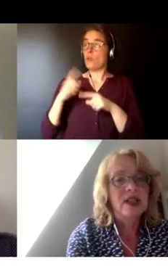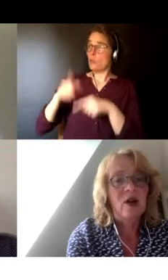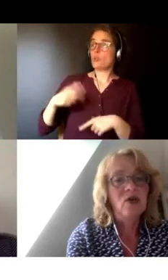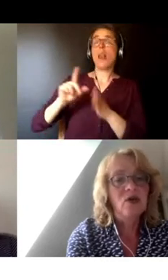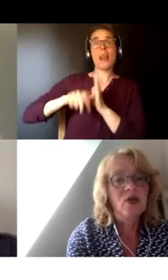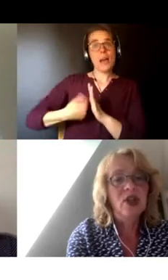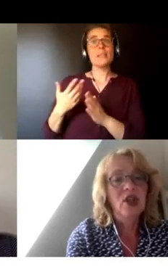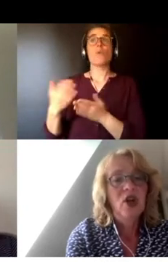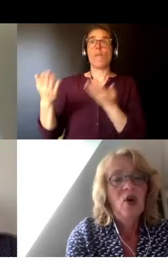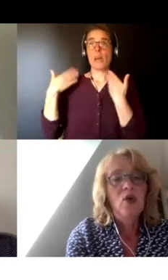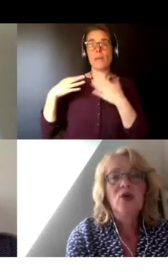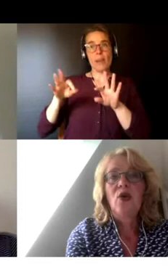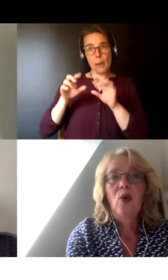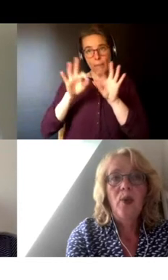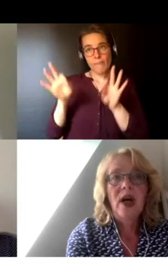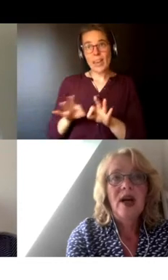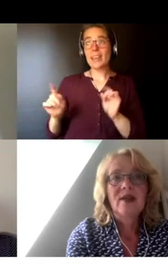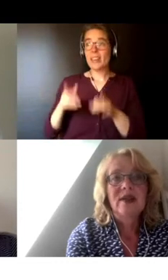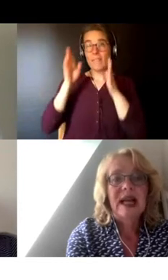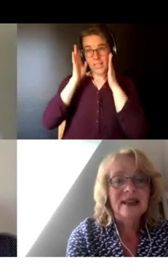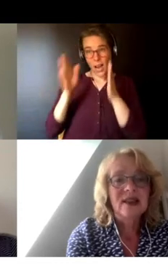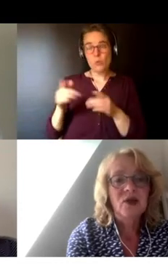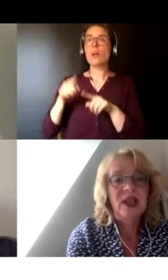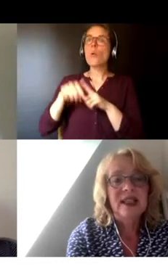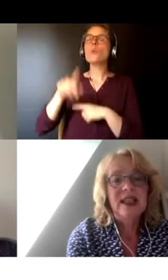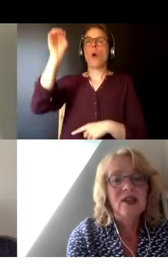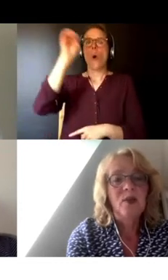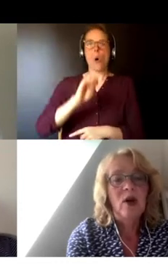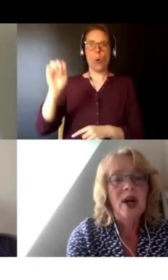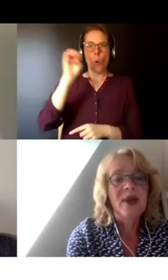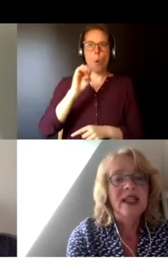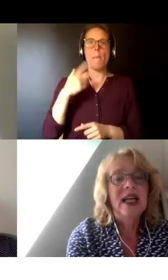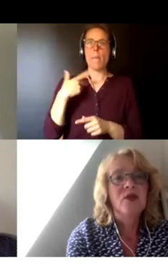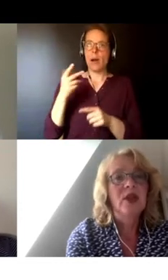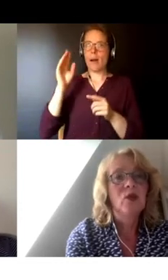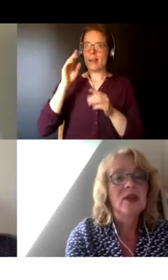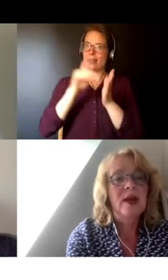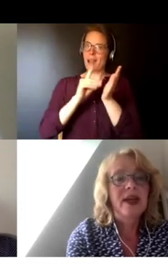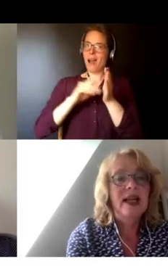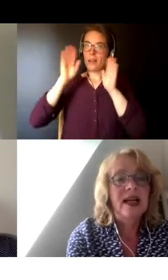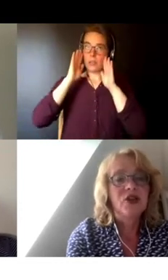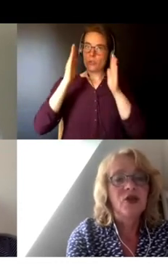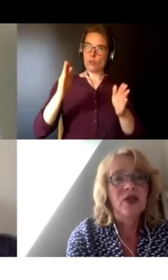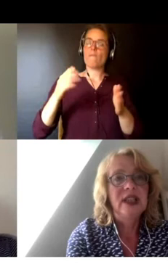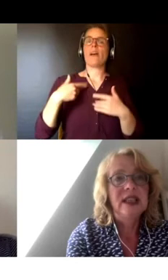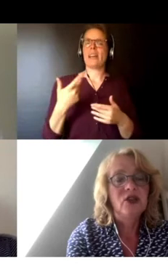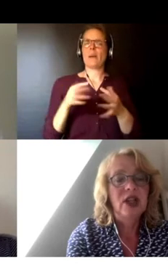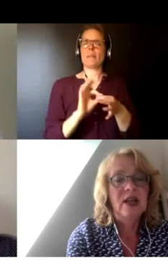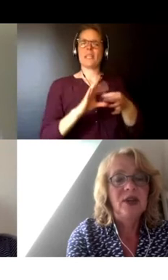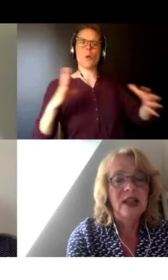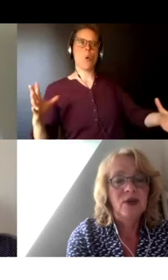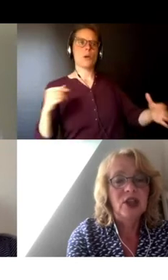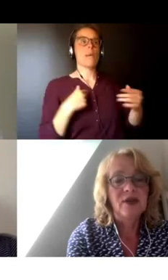und vertrauenswürdig und Europa Datensouveränität und mehr Unabhängigkeit von den großen amerikanischen und